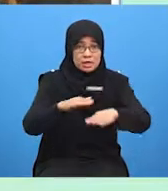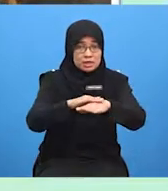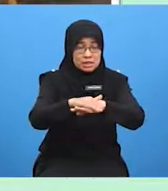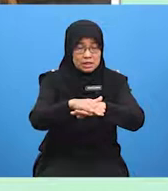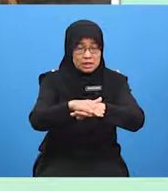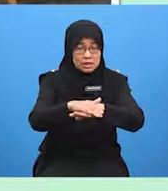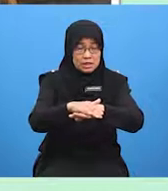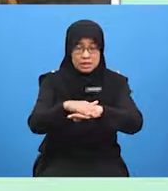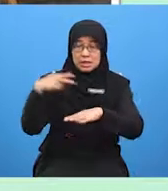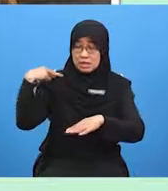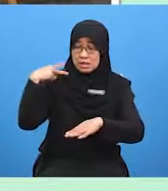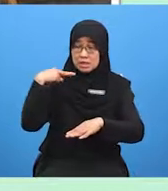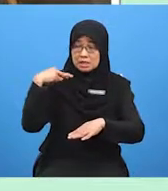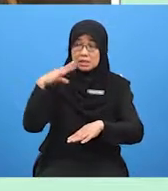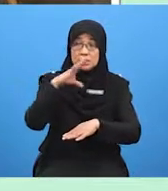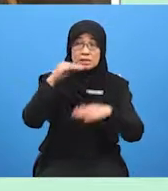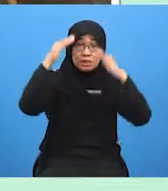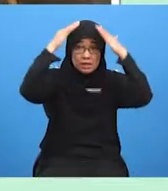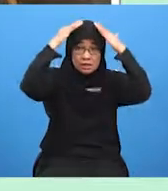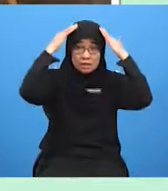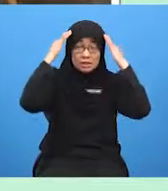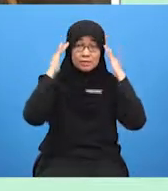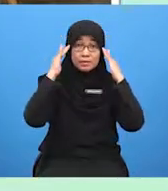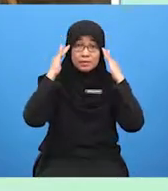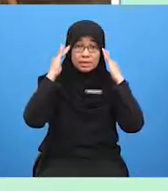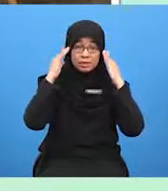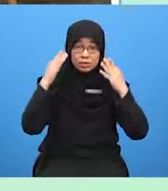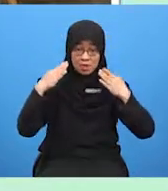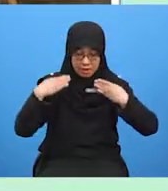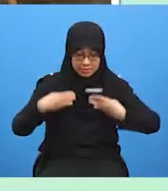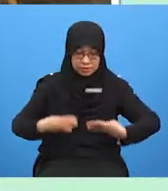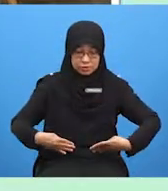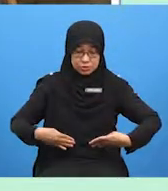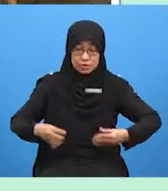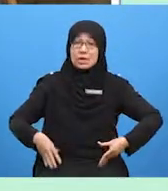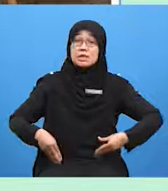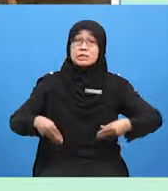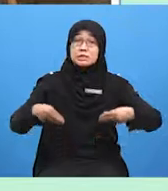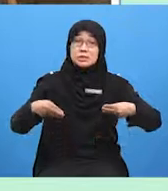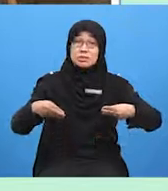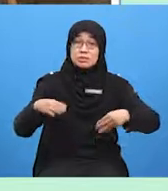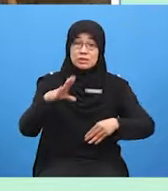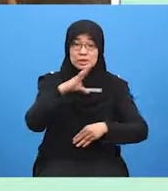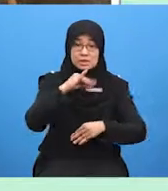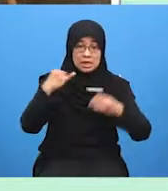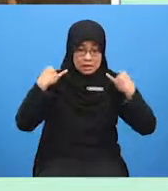kepala. Contoh pakaian ialah baju, seluar dan jubah.